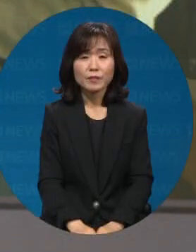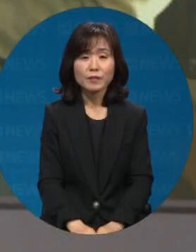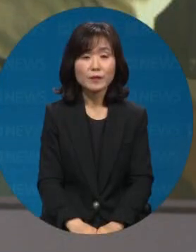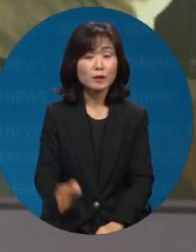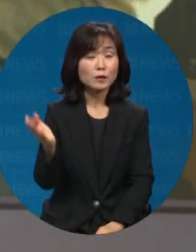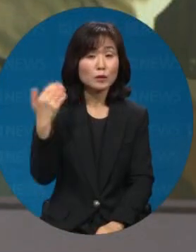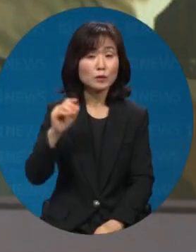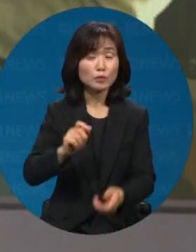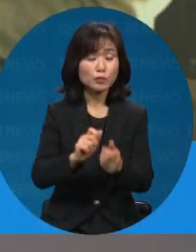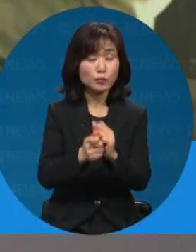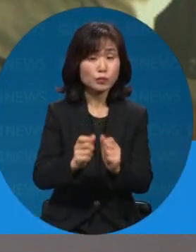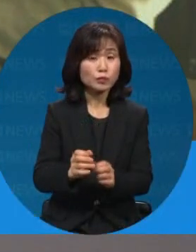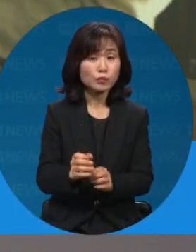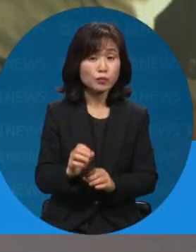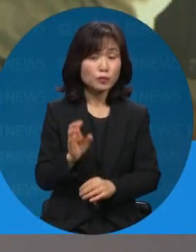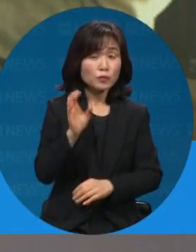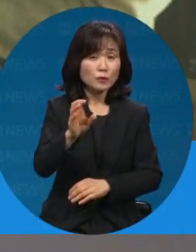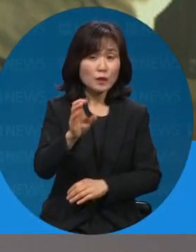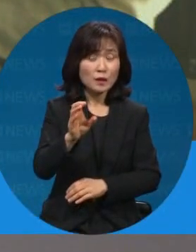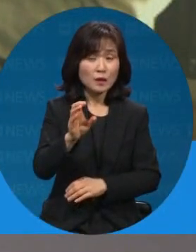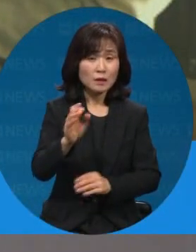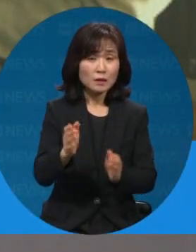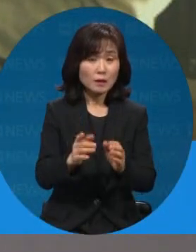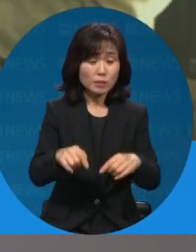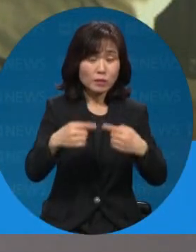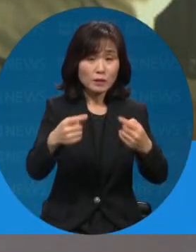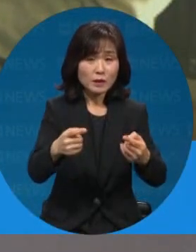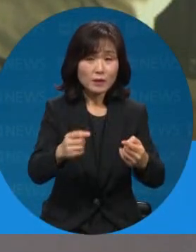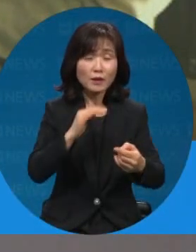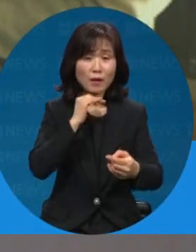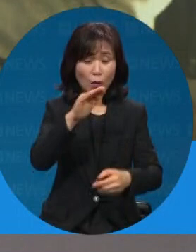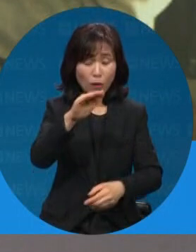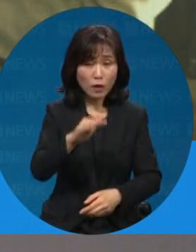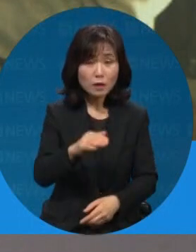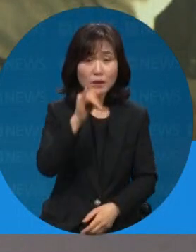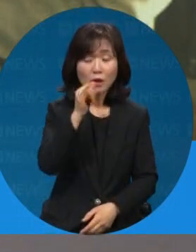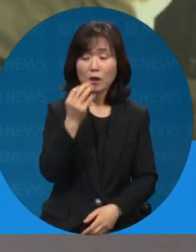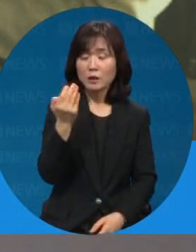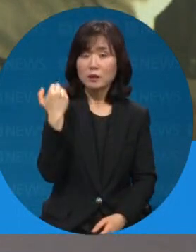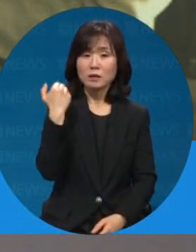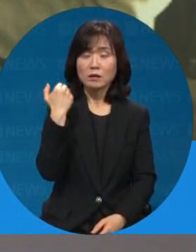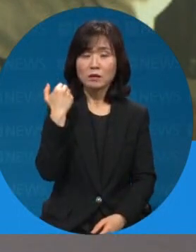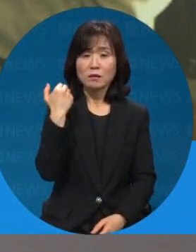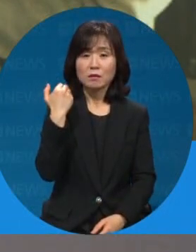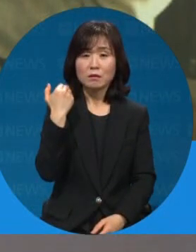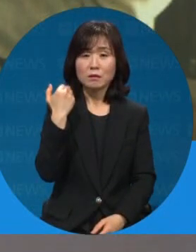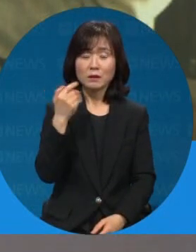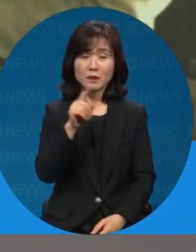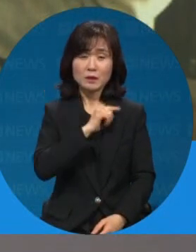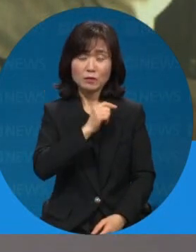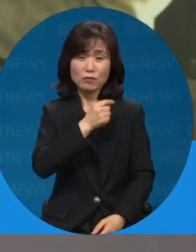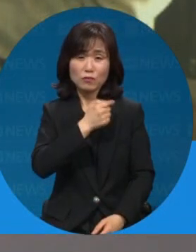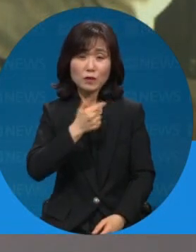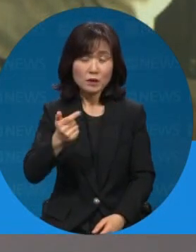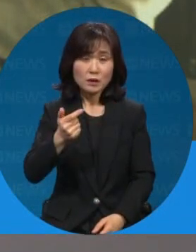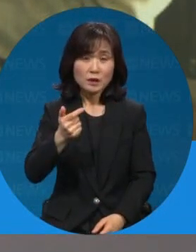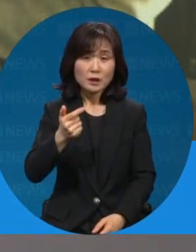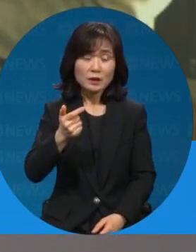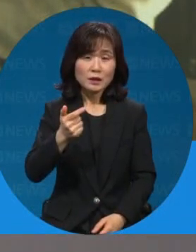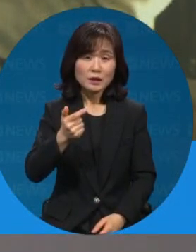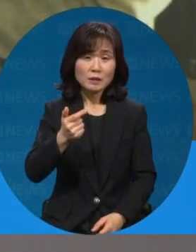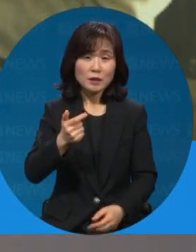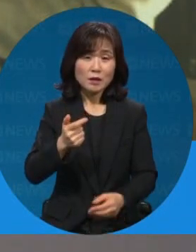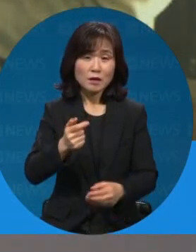요즘 주식 투자에 뛰어드는 나의 때가 어려지고 있죠 얼마전 사상 최대 규모의 청약 증거금이 올렸던